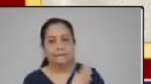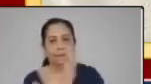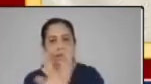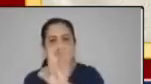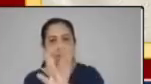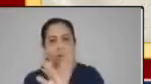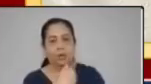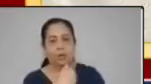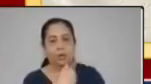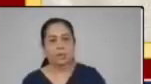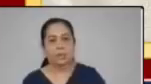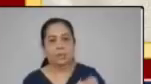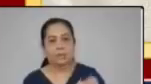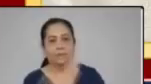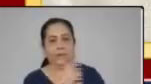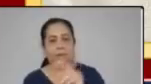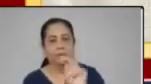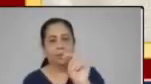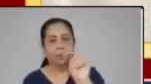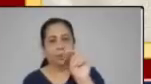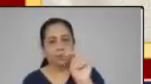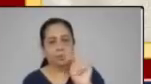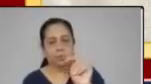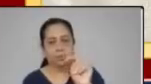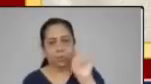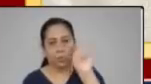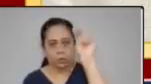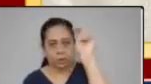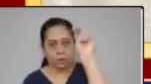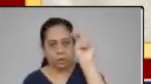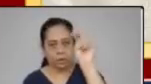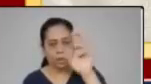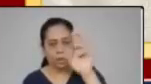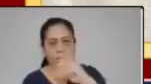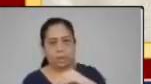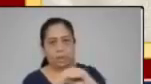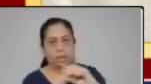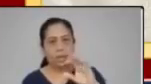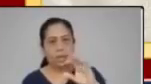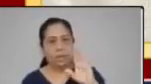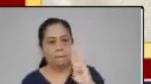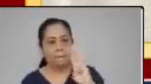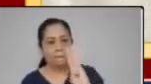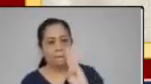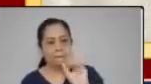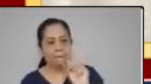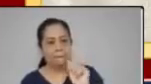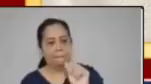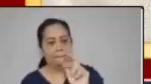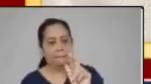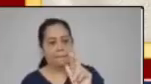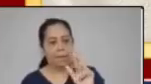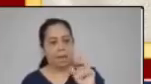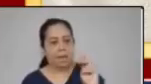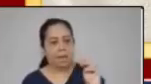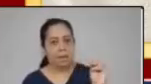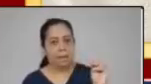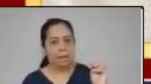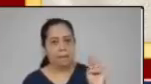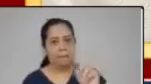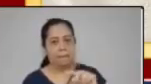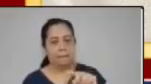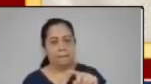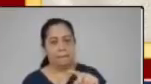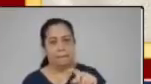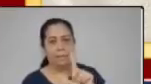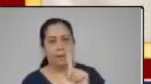Norte, ang Lanao del Sur, at ang Iligan City. Lahat po ng mga iba pang mga lugar sa Pilipinas ay mapapasailalim